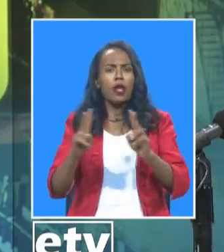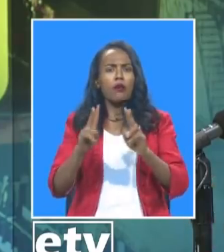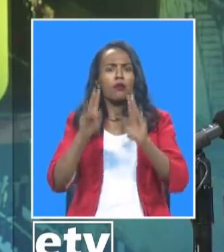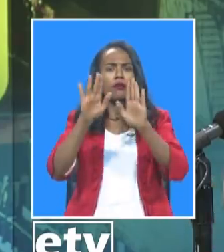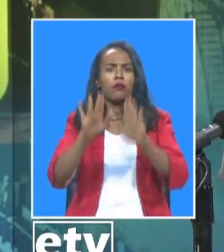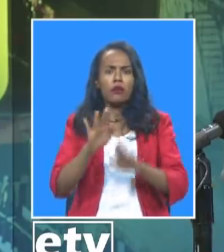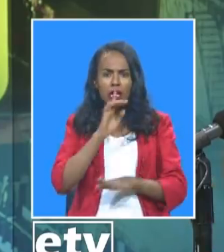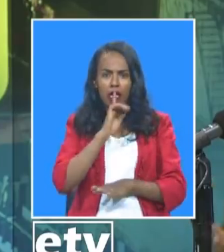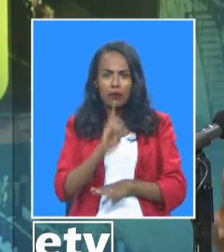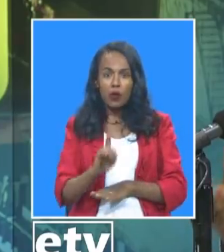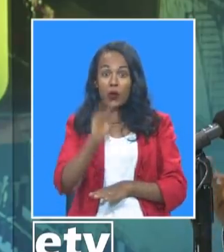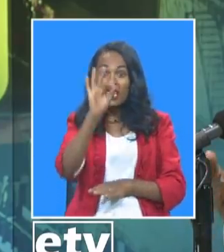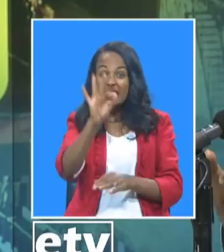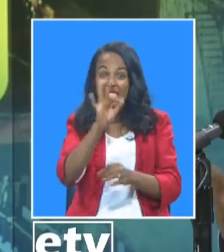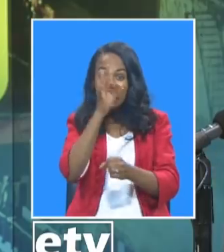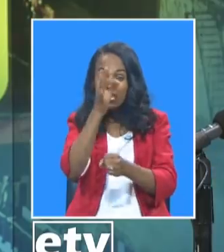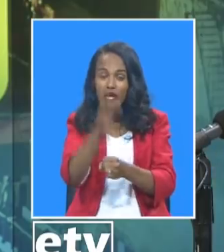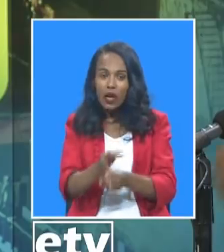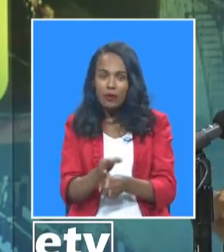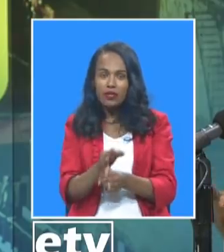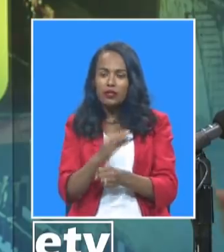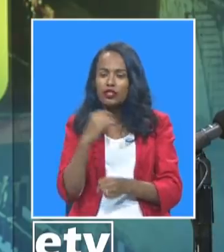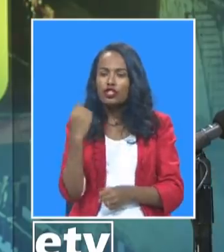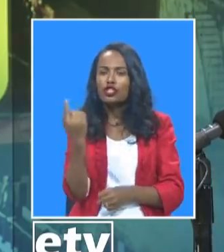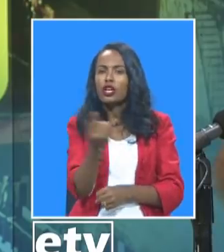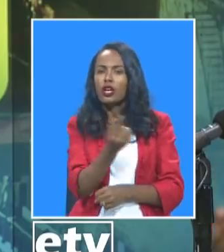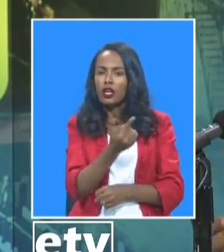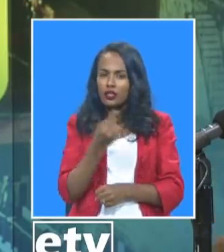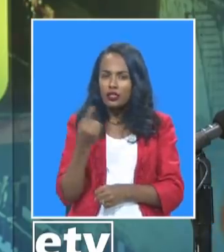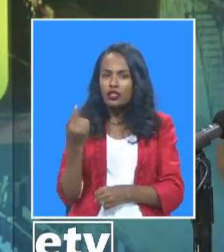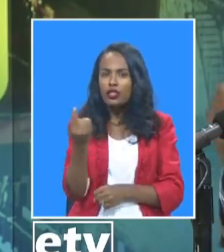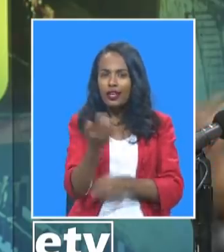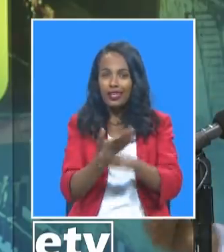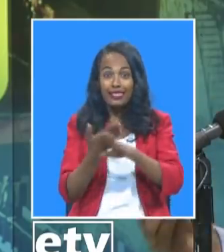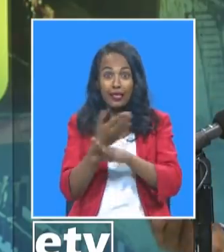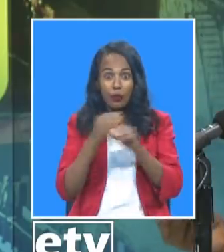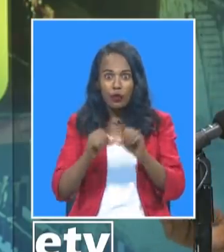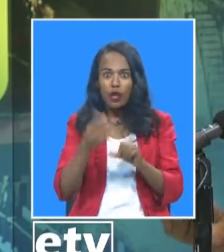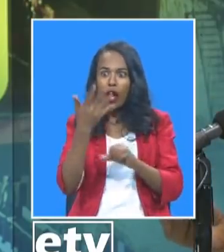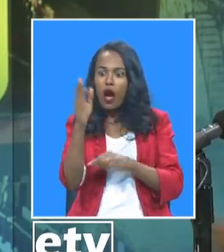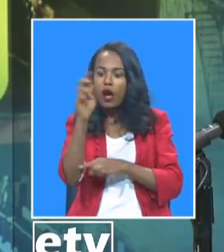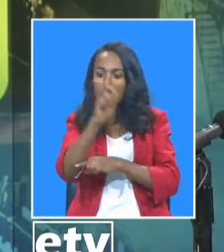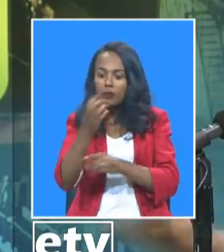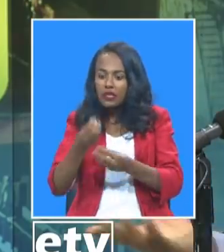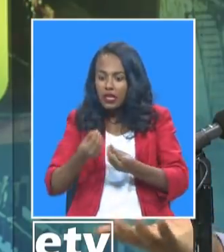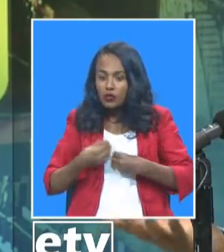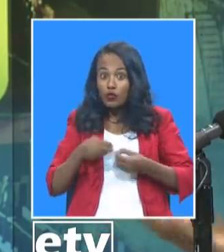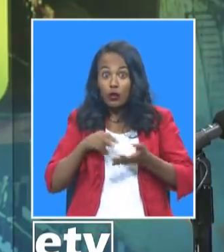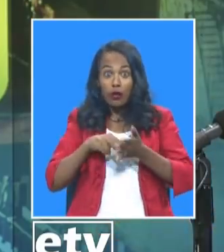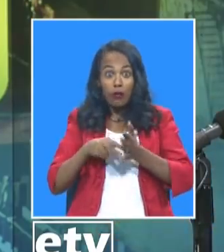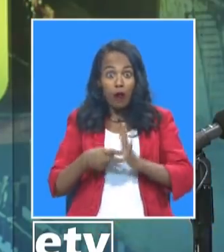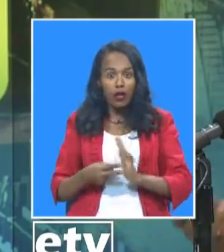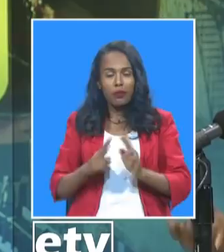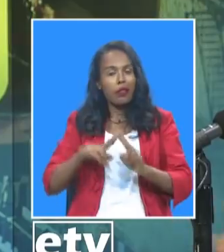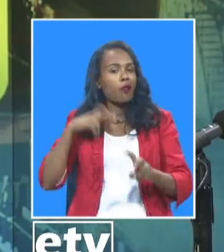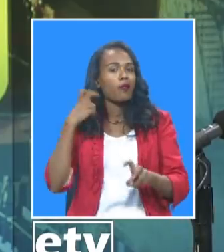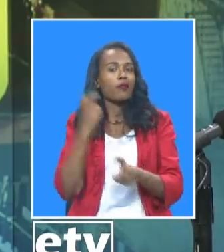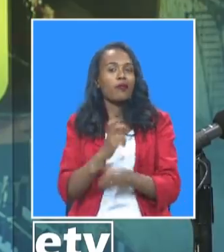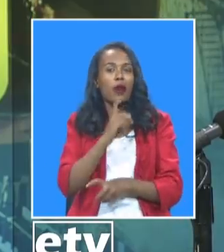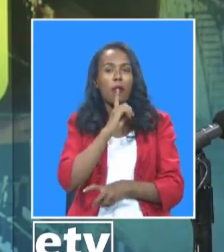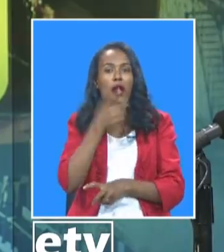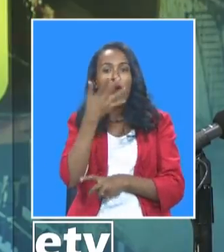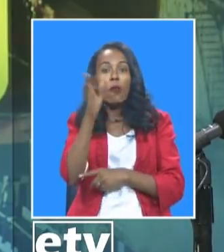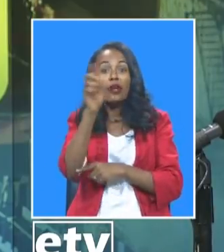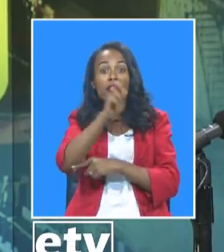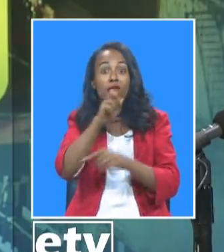ነው። 9 አመት ስትሽከረከር ስትለምን ቆይታ 15 ቀን ስጡኝ ማለት ይሄ በጣም ከባድ ነው ነው። በ15